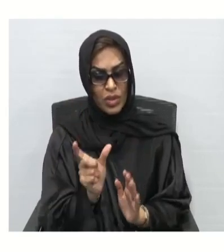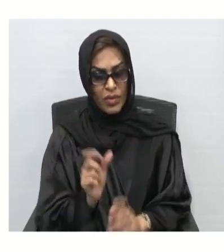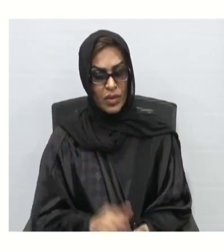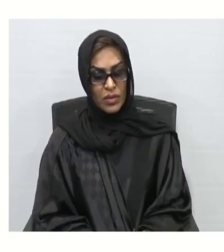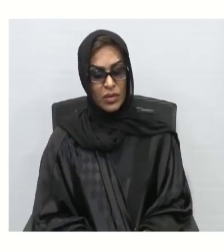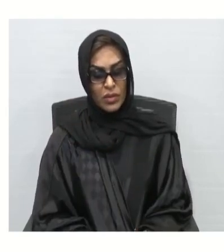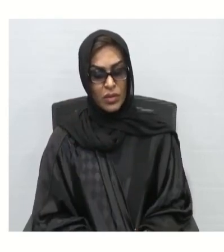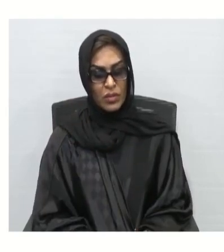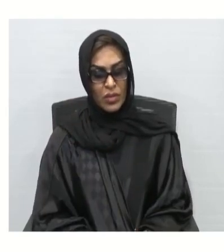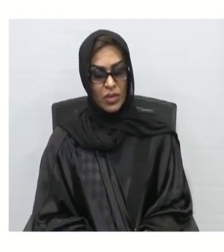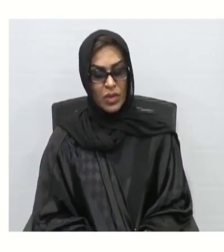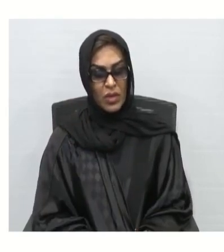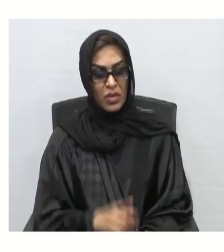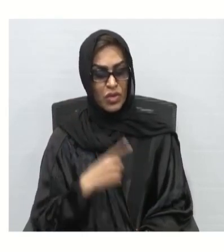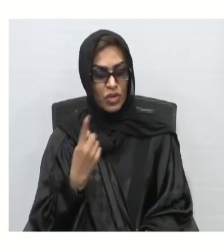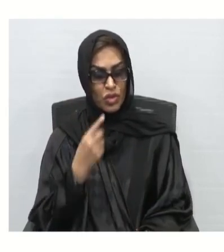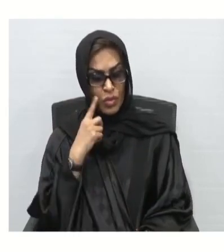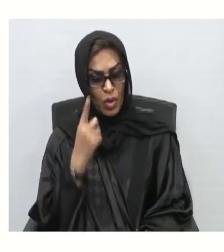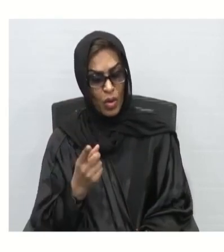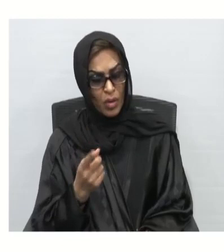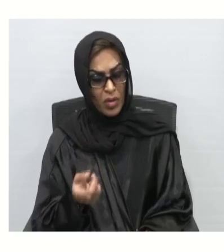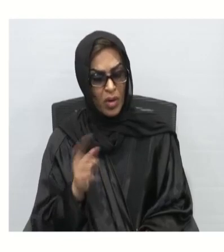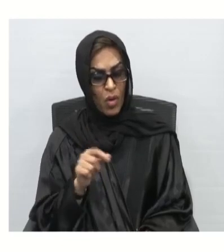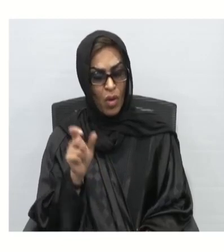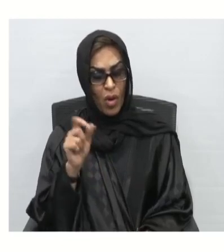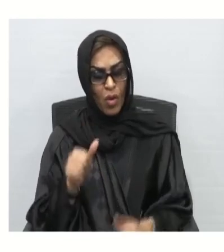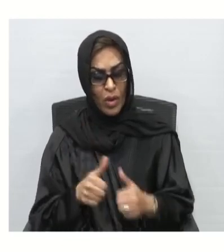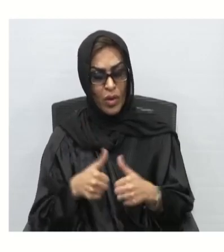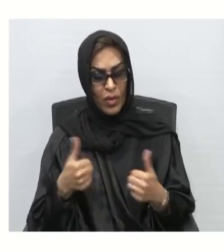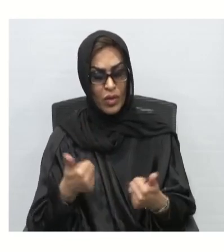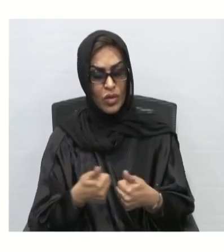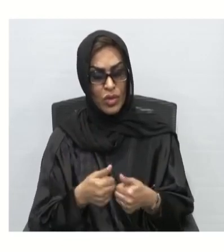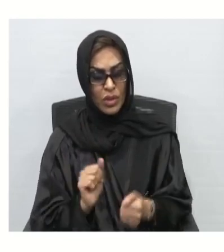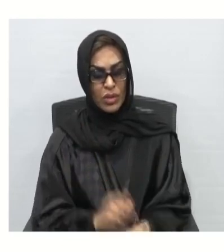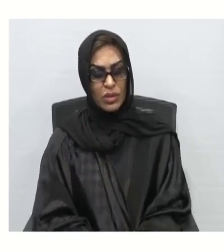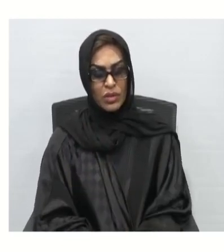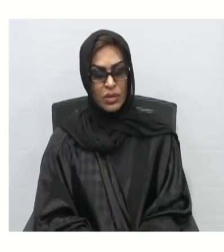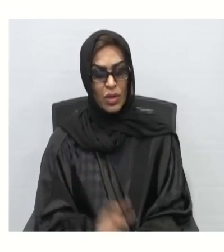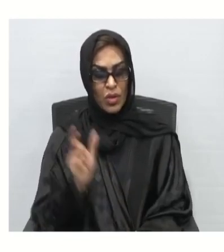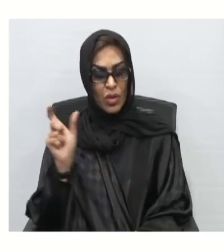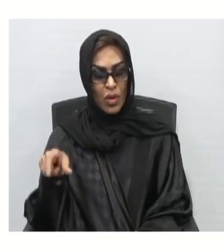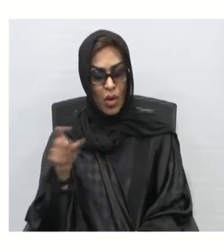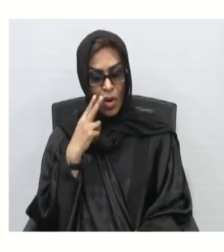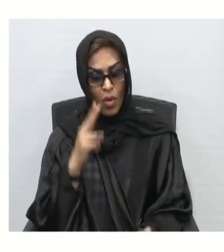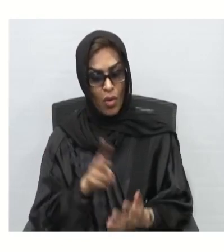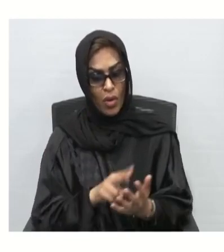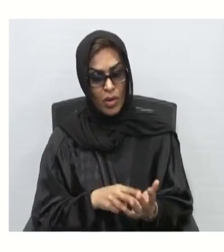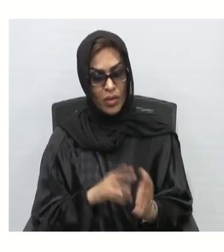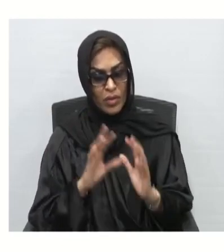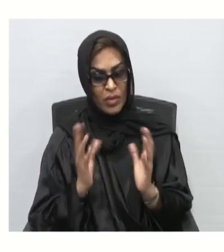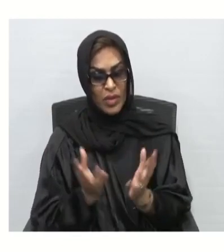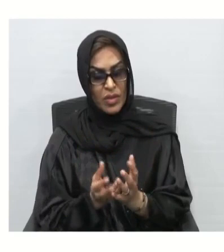من تجربه مررت بها او احد افراد عائلتك او قراتها مع ذكر